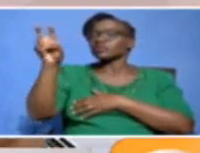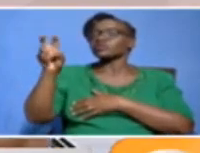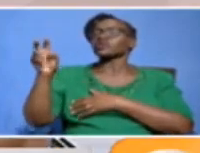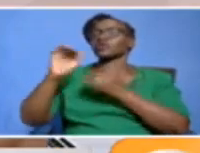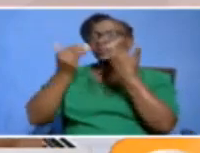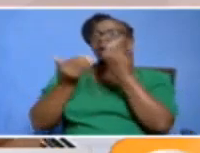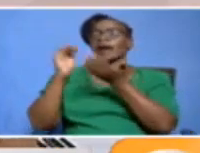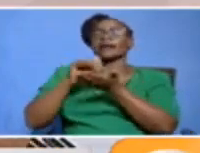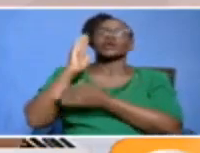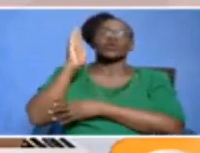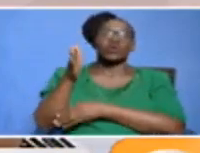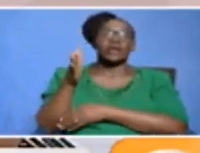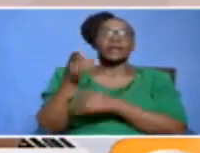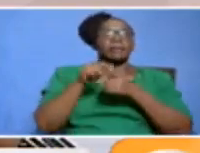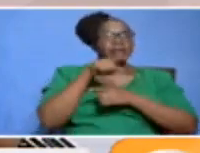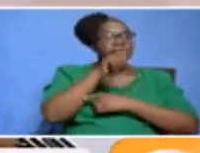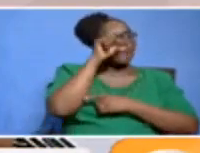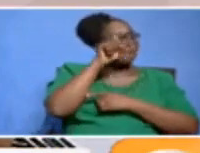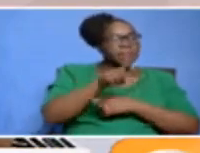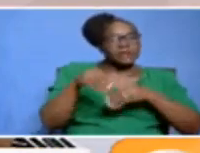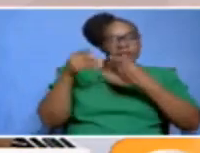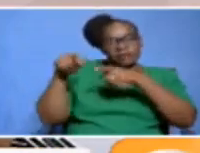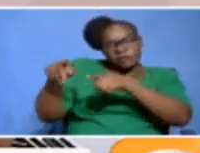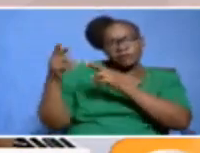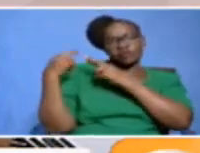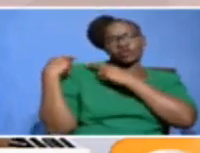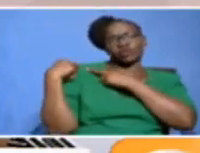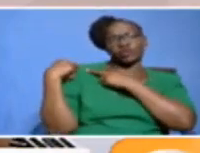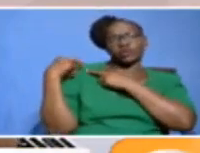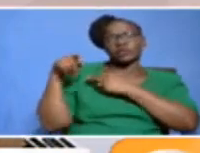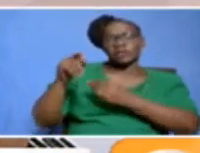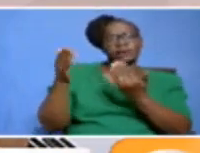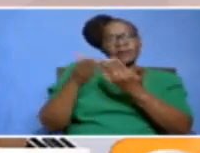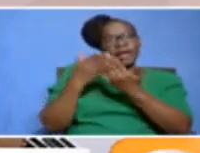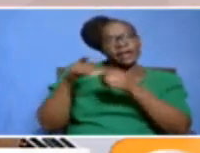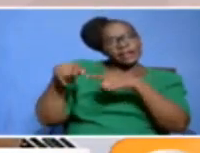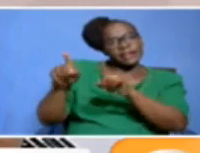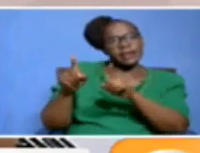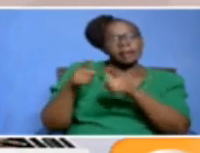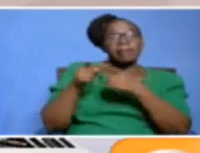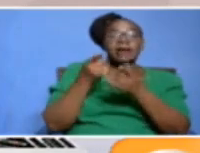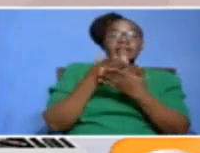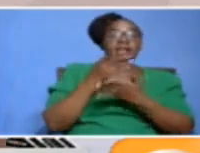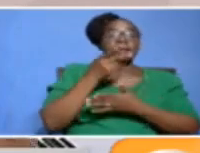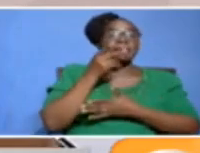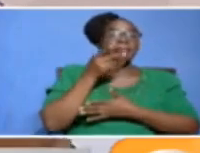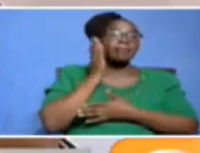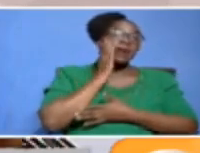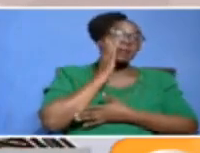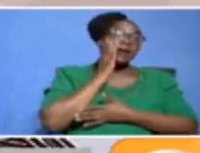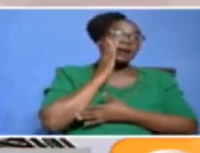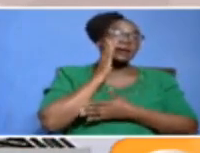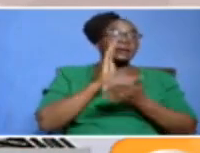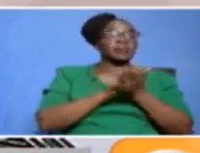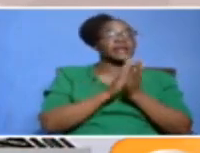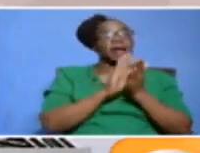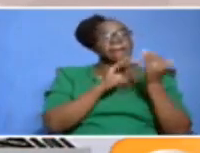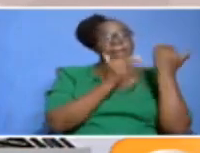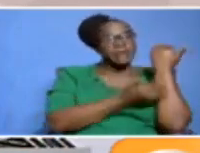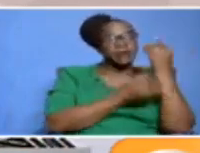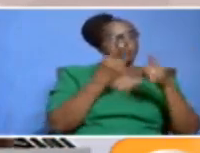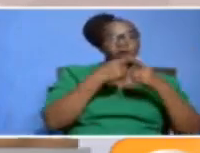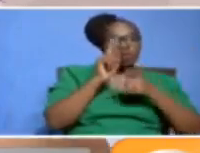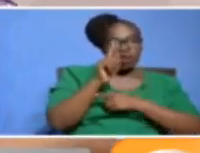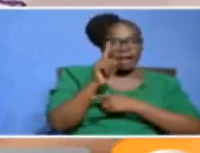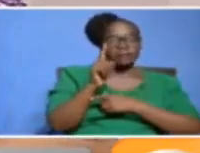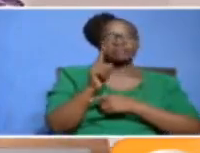ni mtoto ni wake, alee. Umpe alee yule mtoto. Lakini nataka kukuambia kuna mama alishika wa form 1, akarudi form 2, akaja